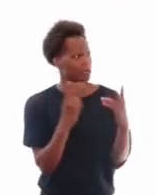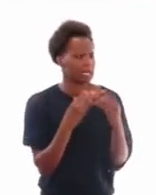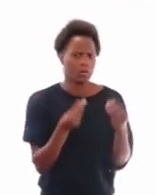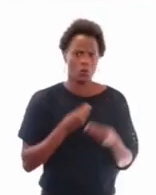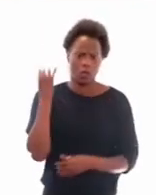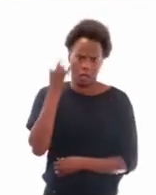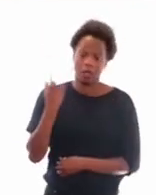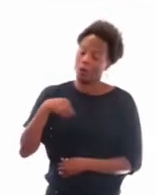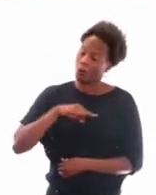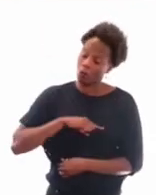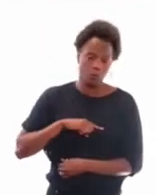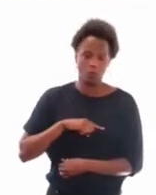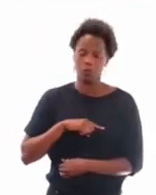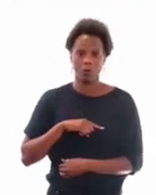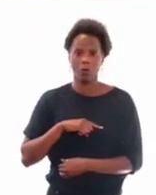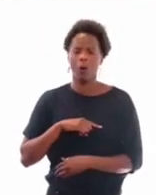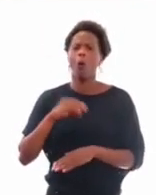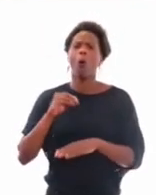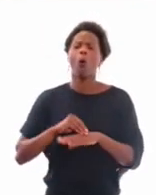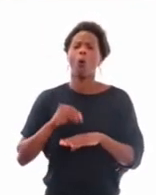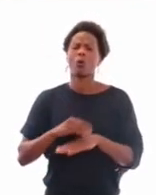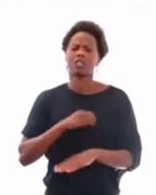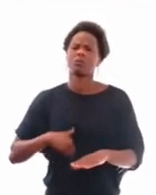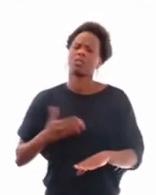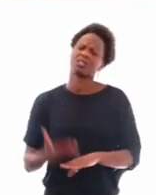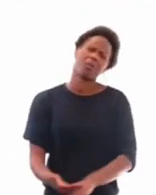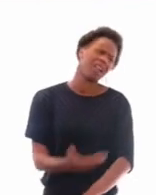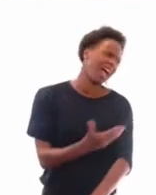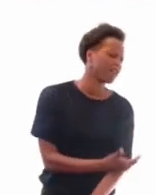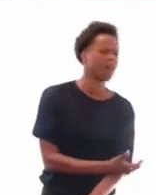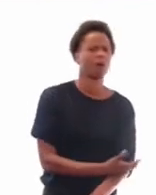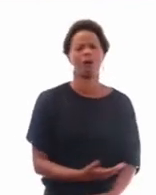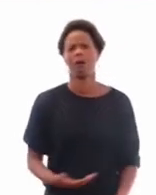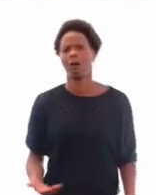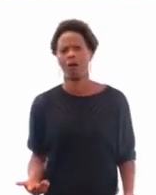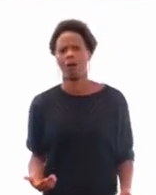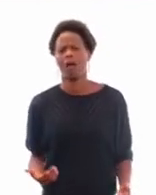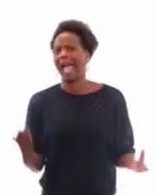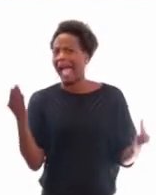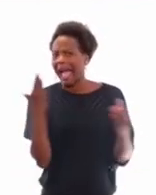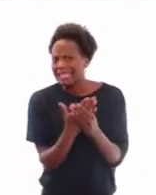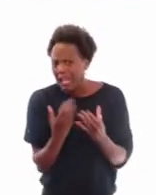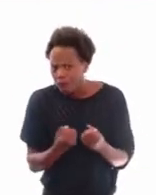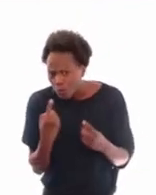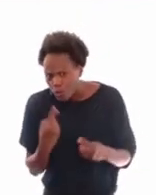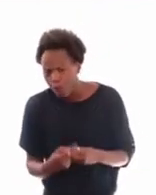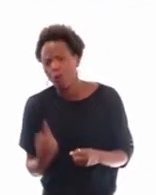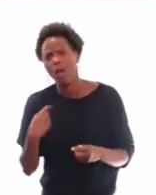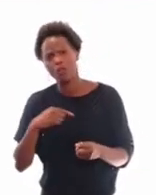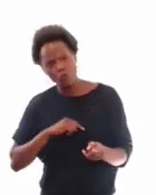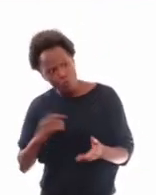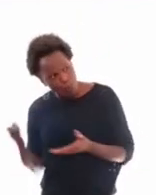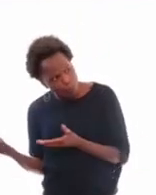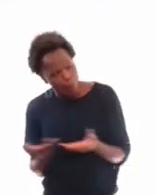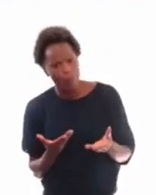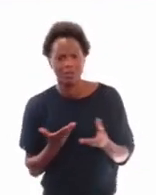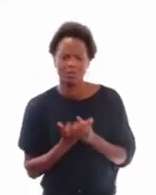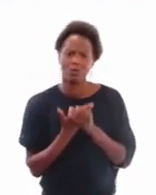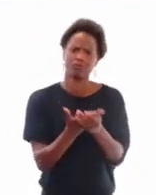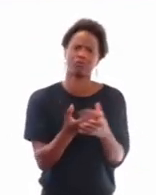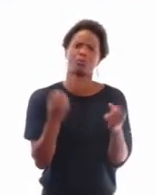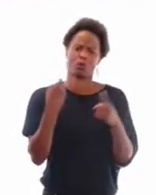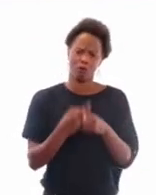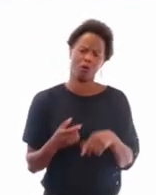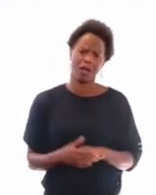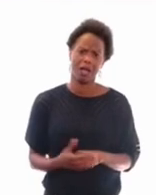On a largement sur des précédents conseils municipaux d'une part intervenu et d'autre part fait des propositions, notamment par la